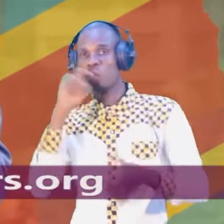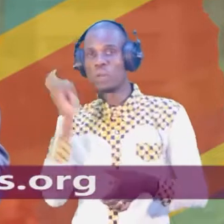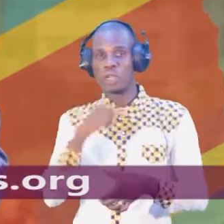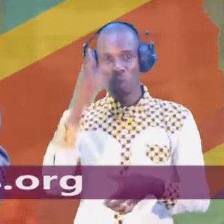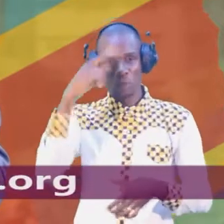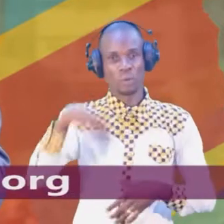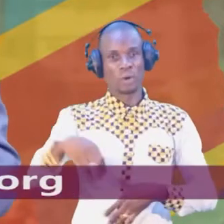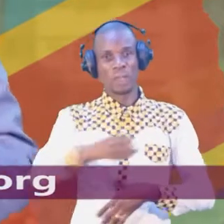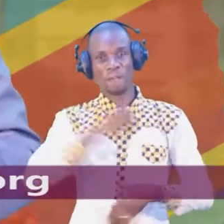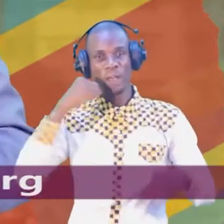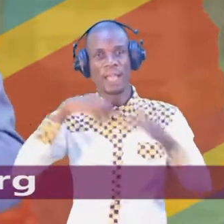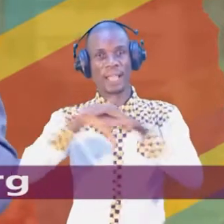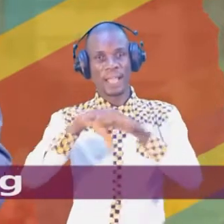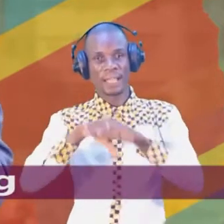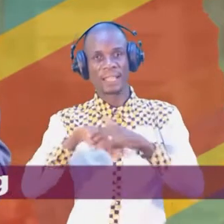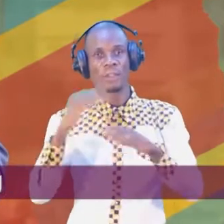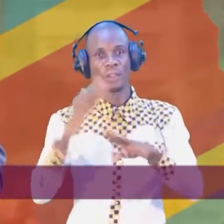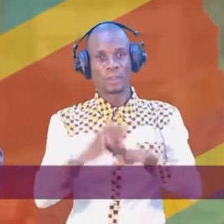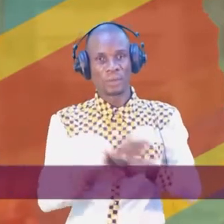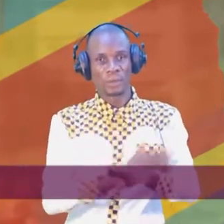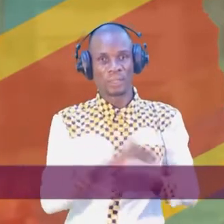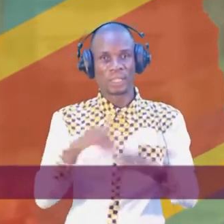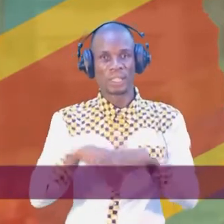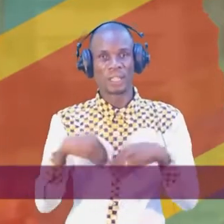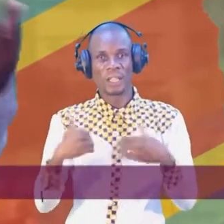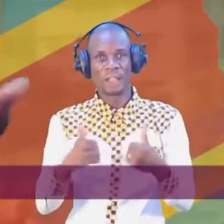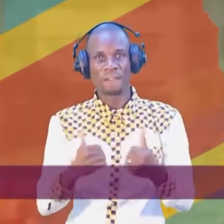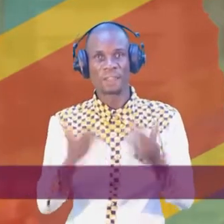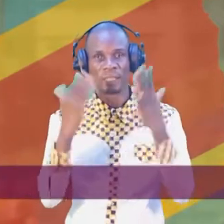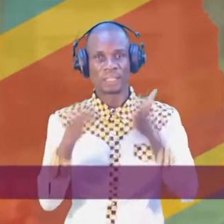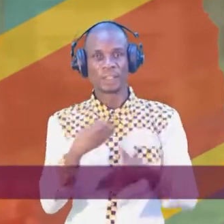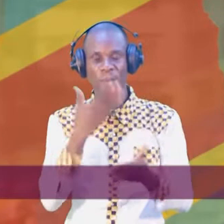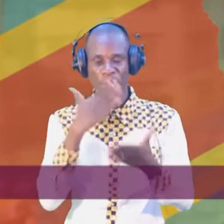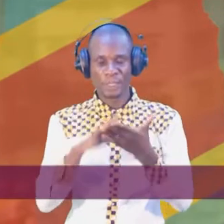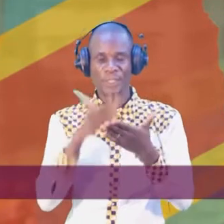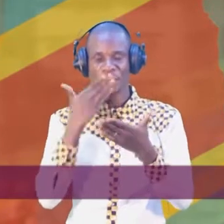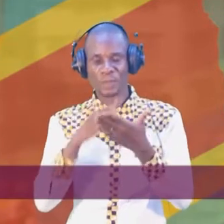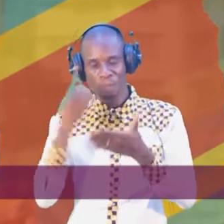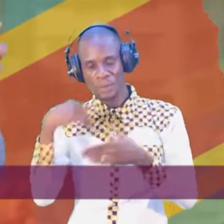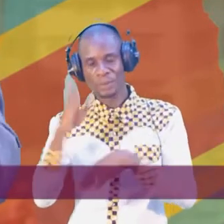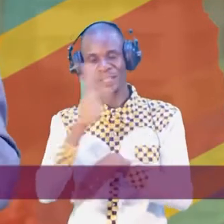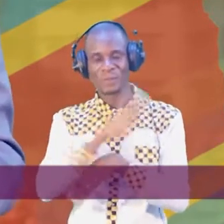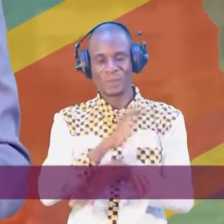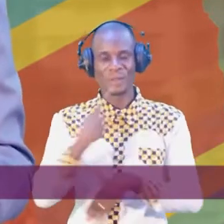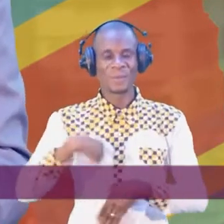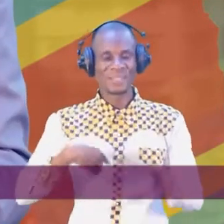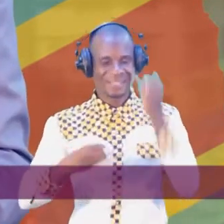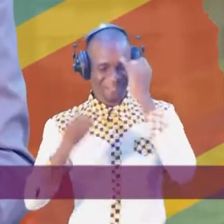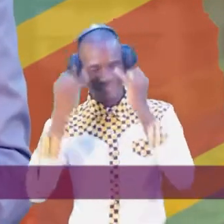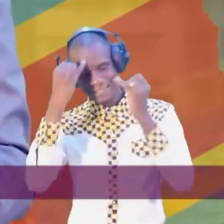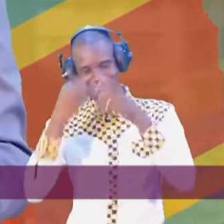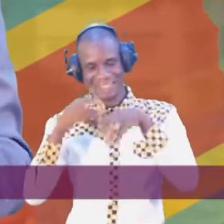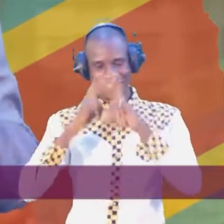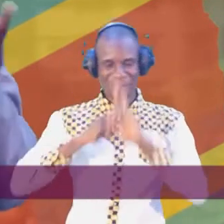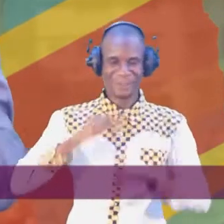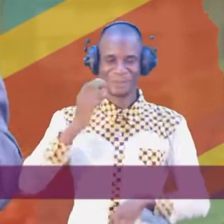ya molakisi na ye mpo ete ye awumela mpe akola mpona lobiko matoni mingi mpona pokwa lelo na banzete